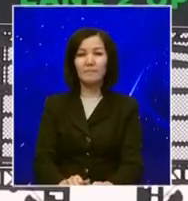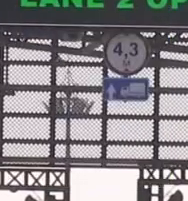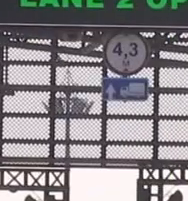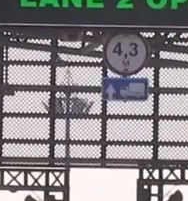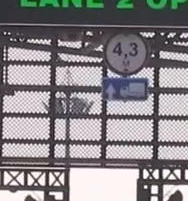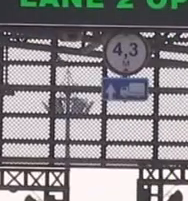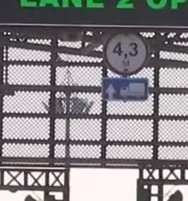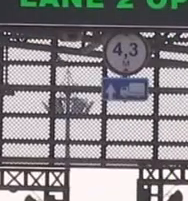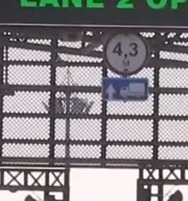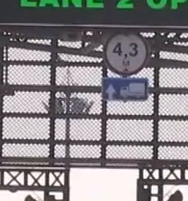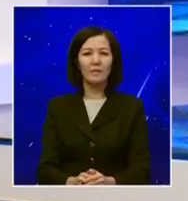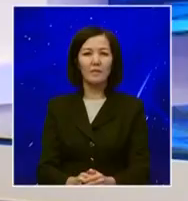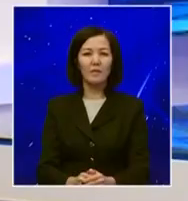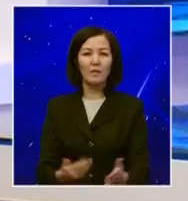ЖТСУ.